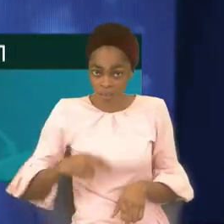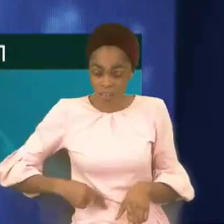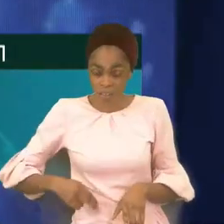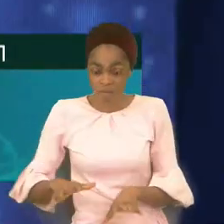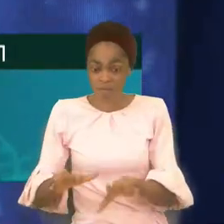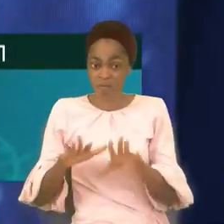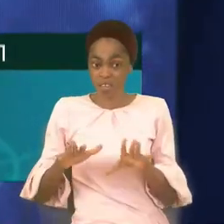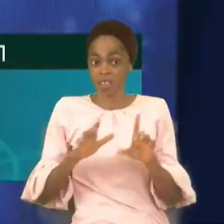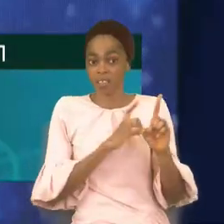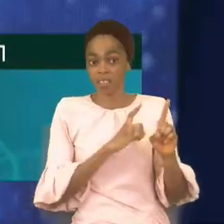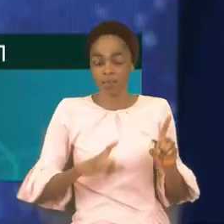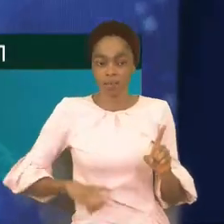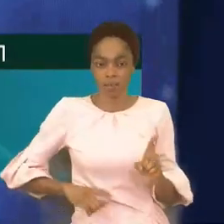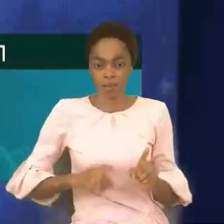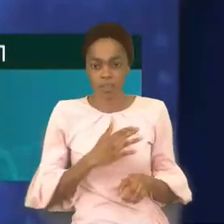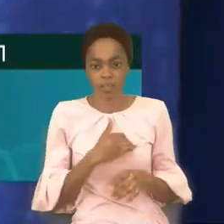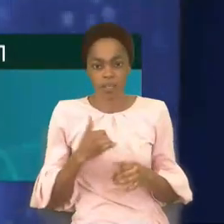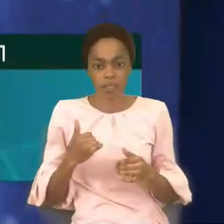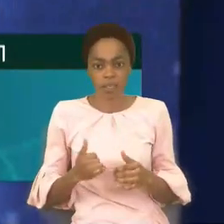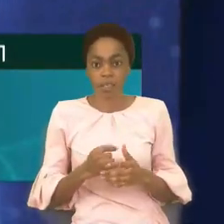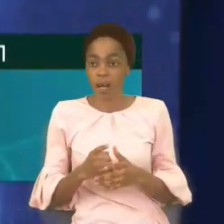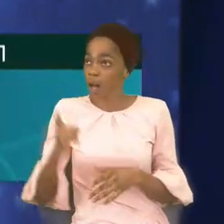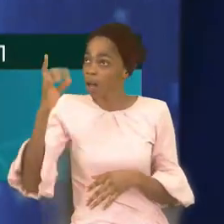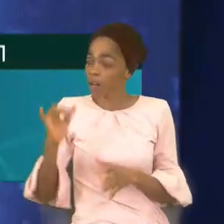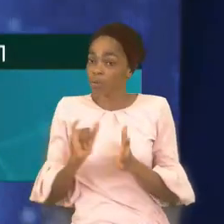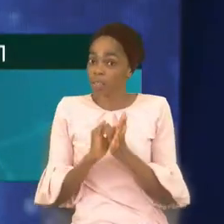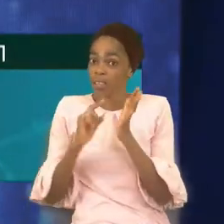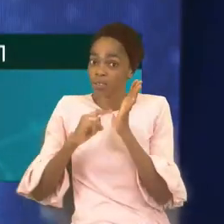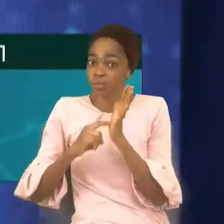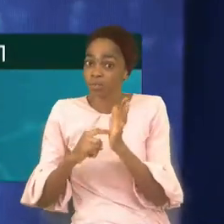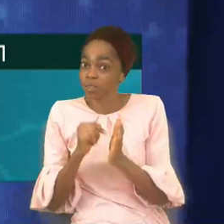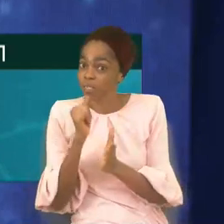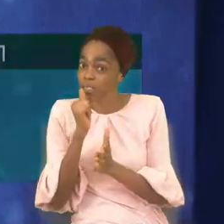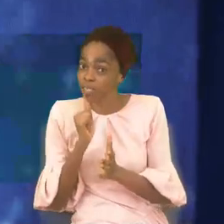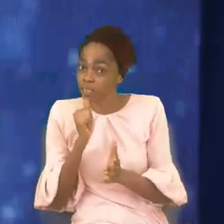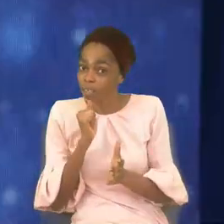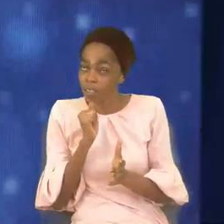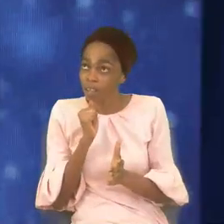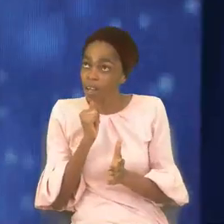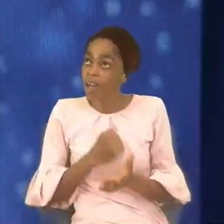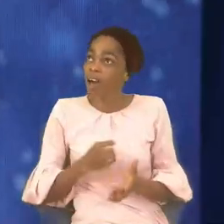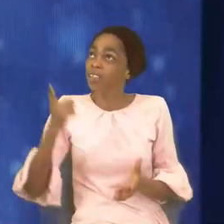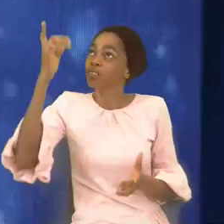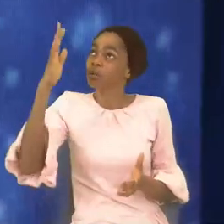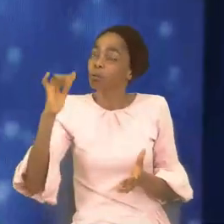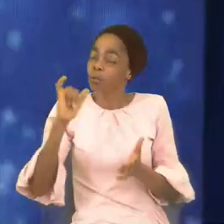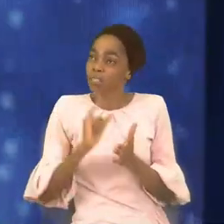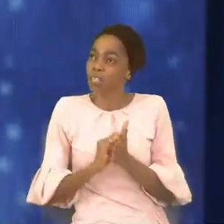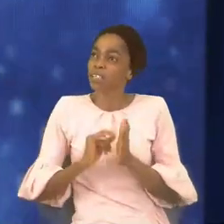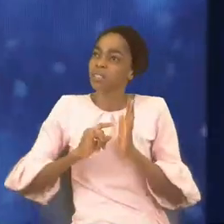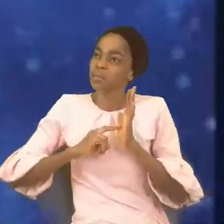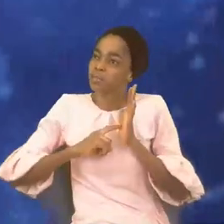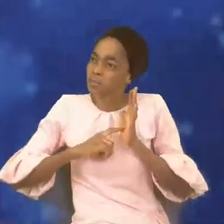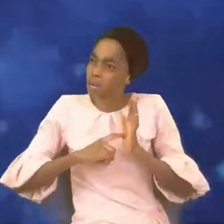craignait Dieu. Le Dieu qui peut révéler ce type de secret. Le Dieu qui